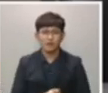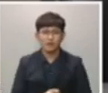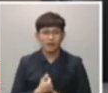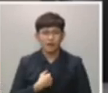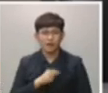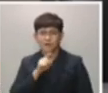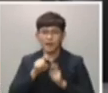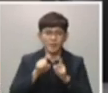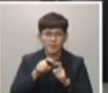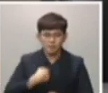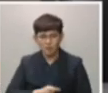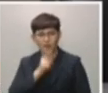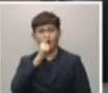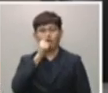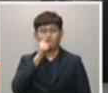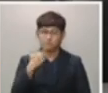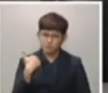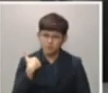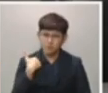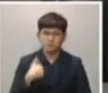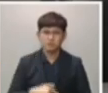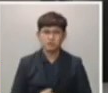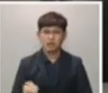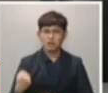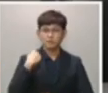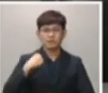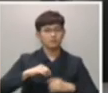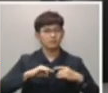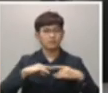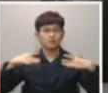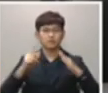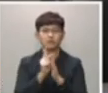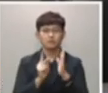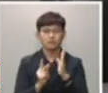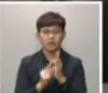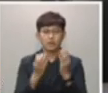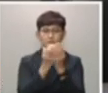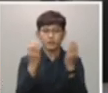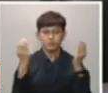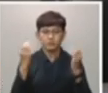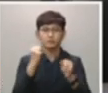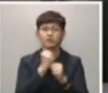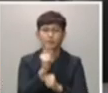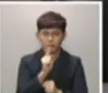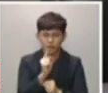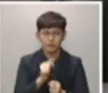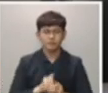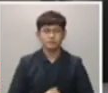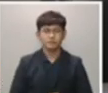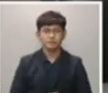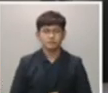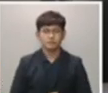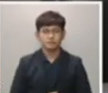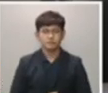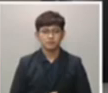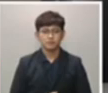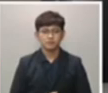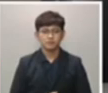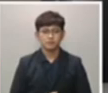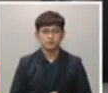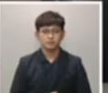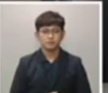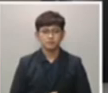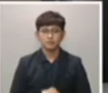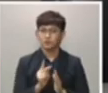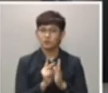ามเมื่อได้อำนาจมาโดยไม่ชอบด้วยรัฐธรรมนูญก็สร้างกลไกให้สร้างกลไกในรัฐ